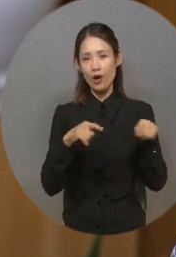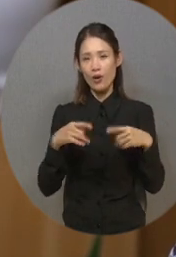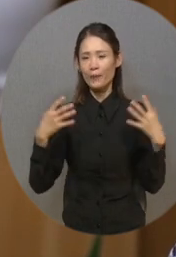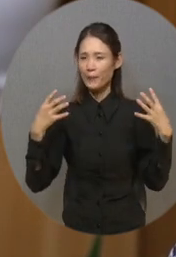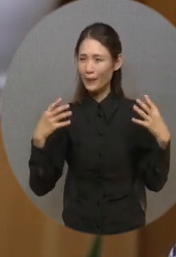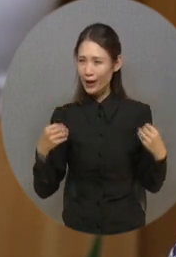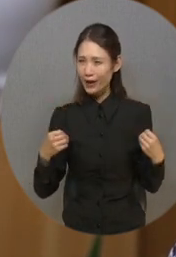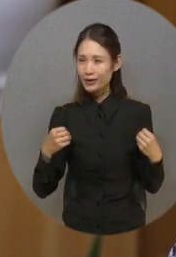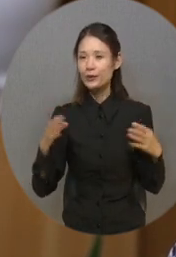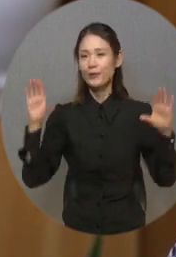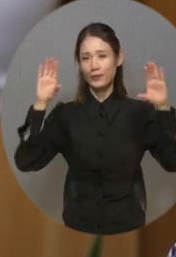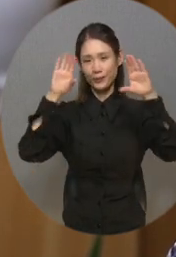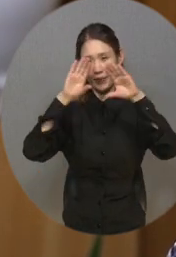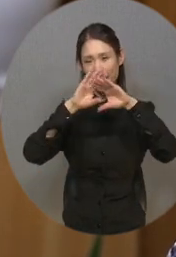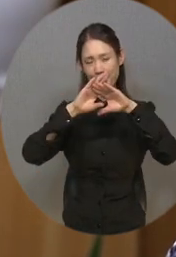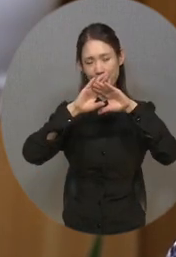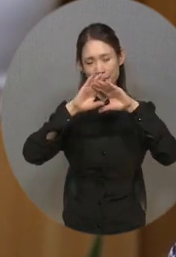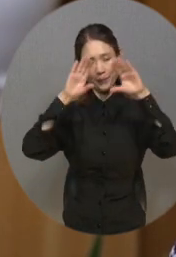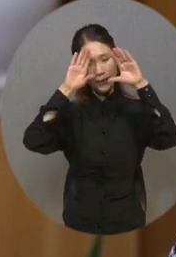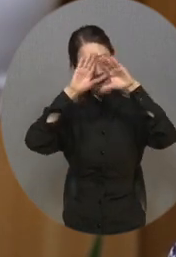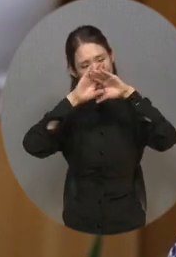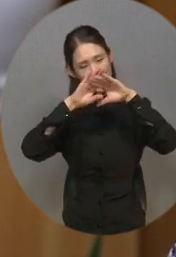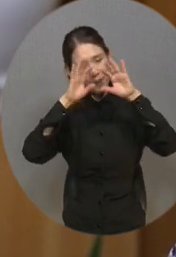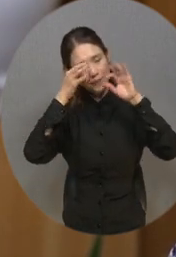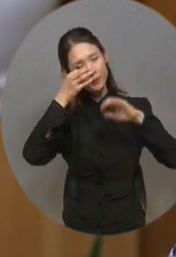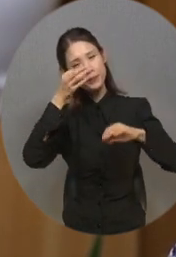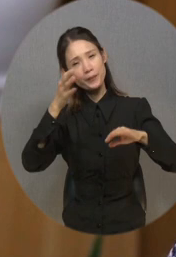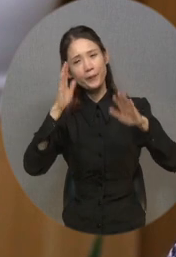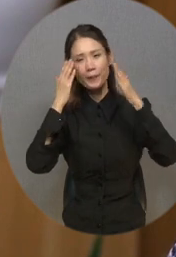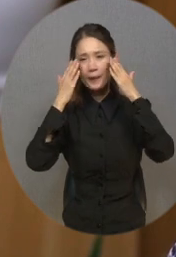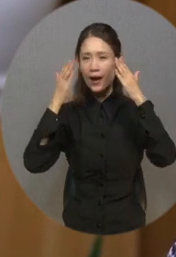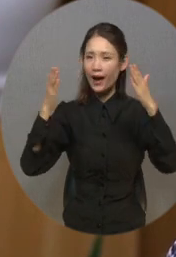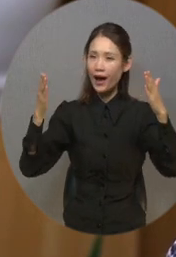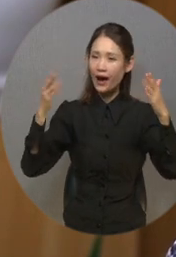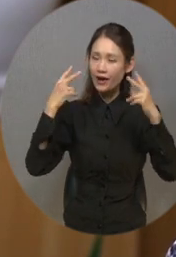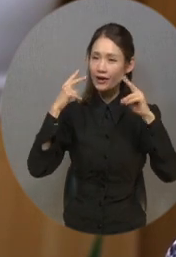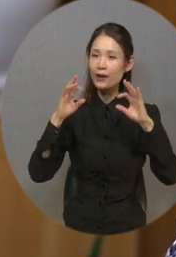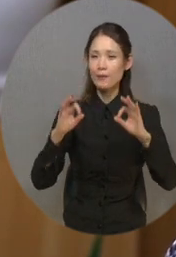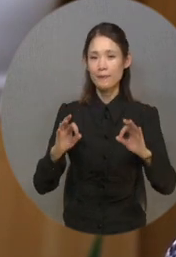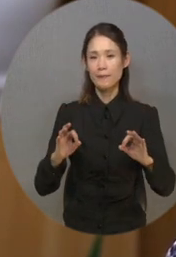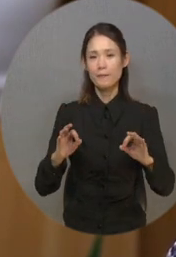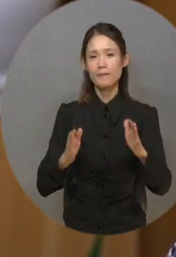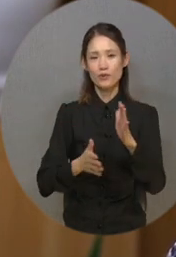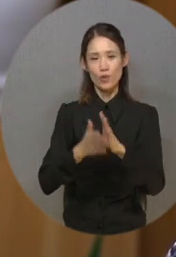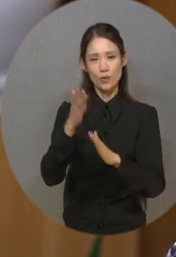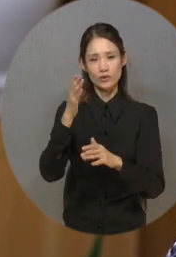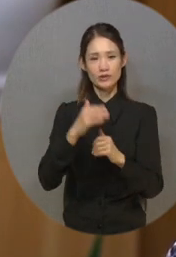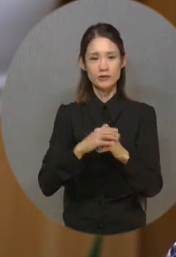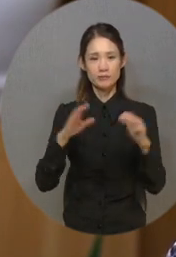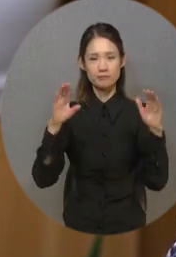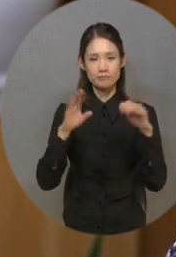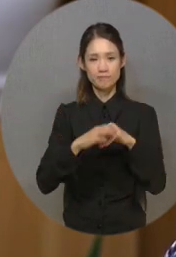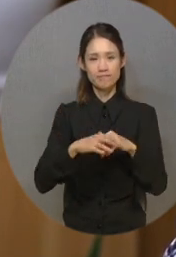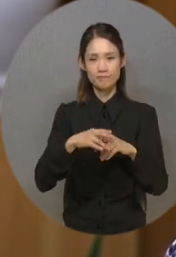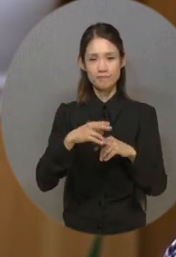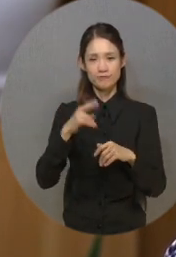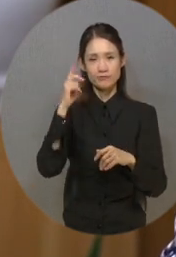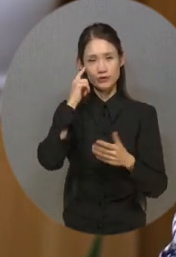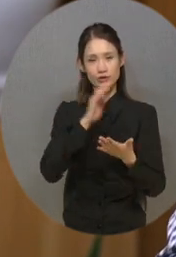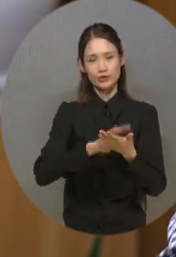그리고 또 밤에 되면 야경, 네. 해운대 야경, 광안리 야경, 도심의 야경, 맥주 한 잔